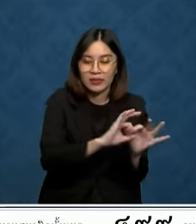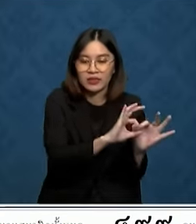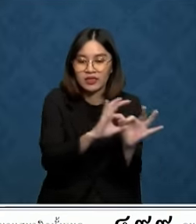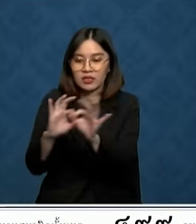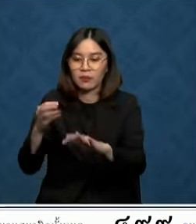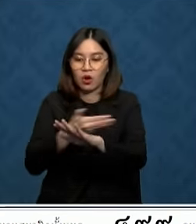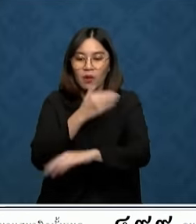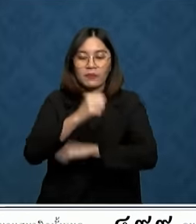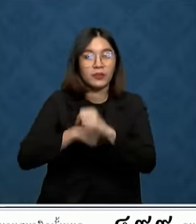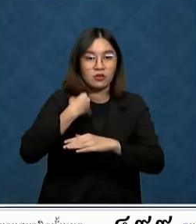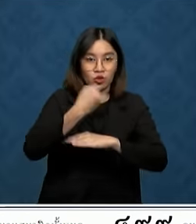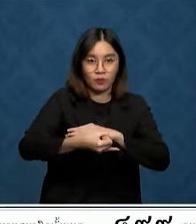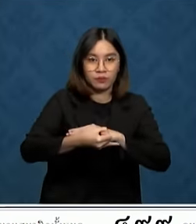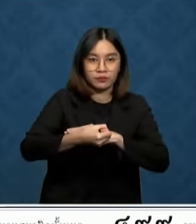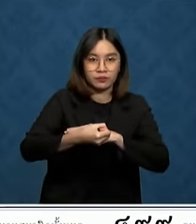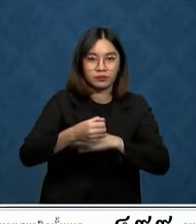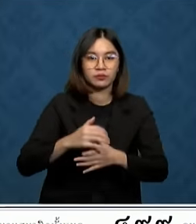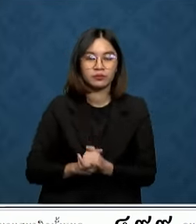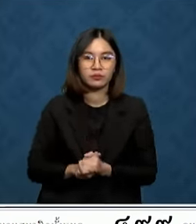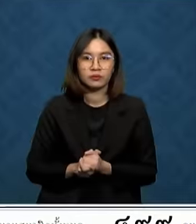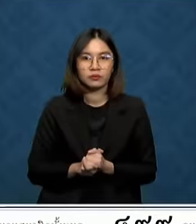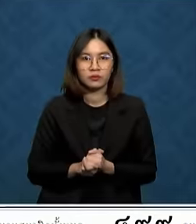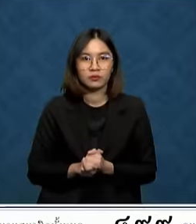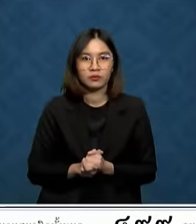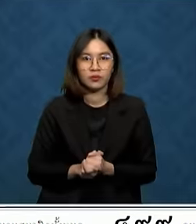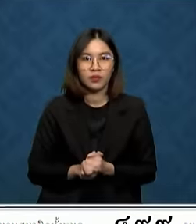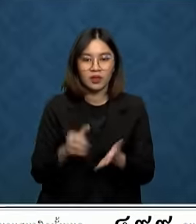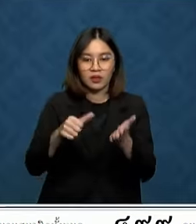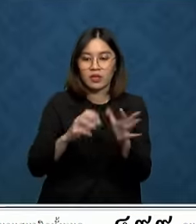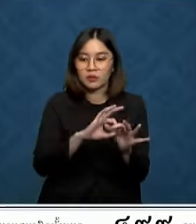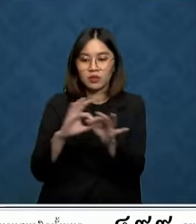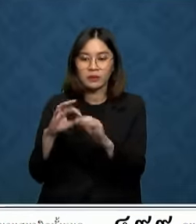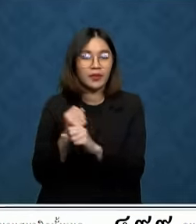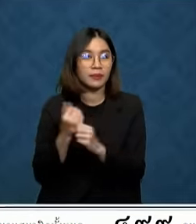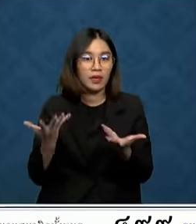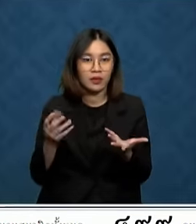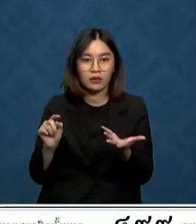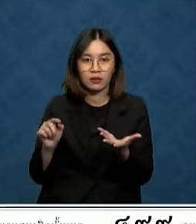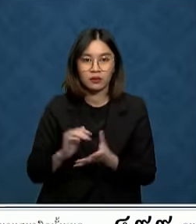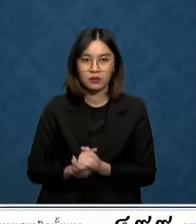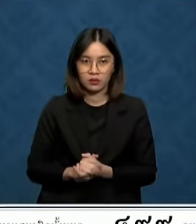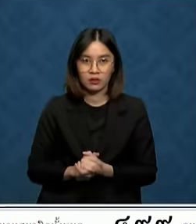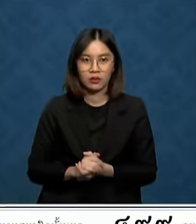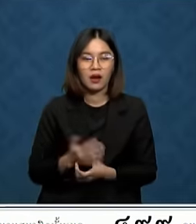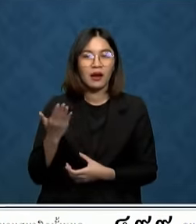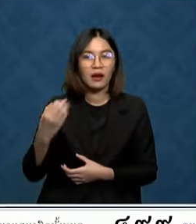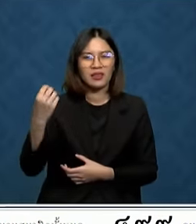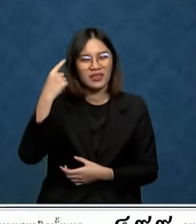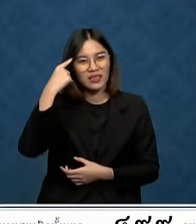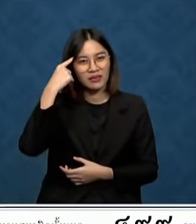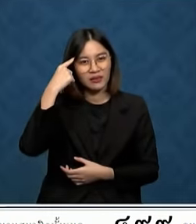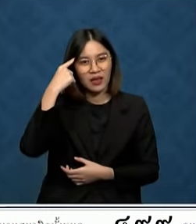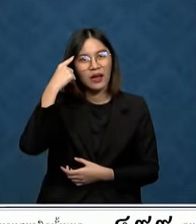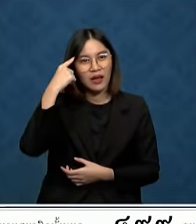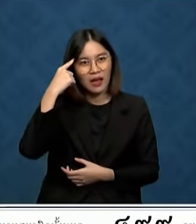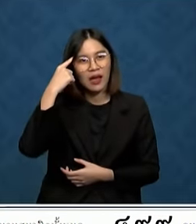ก่อนสิ้นปีแล้วเราจะก่อหนี้ผูกพันกันยังไงคะเว่าเดี๋ยวท่านก็คงจะออกมา